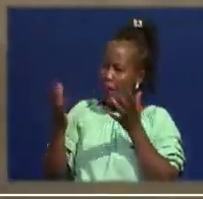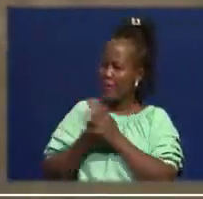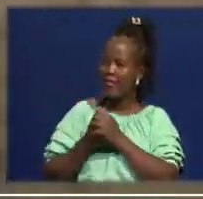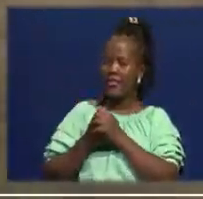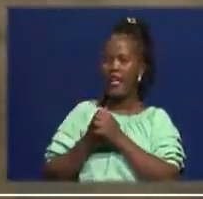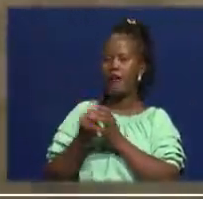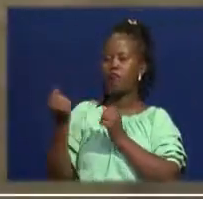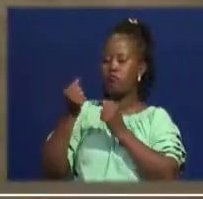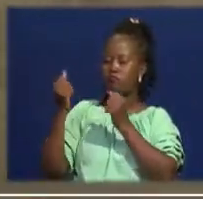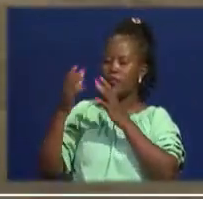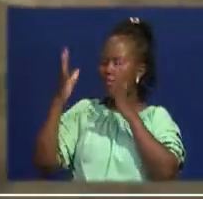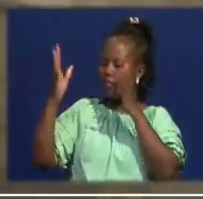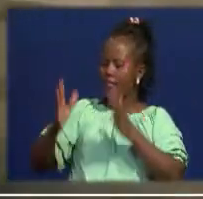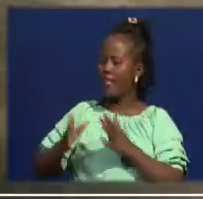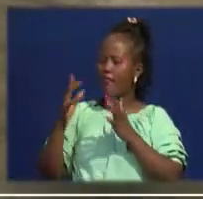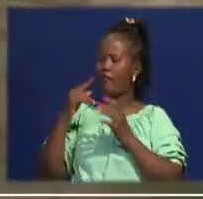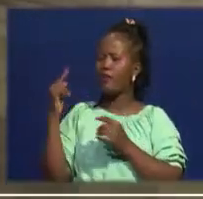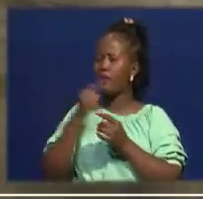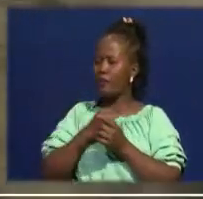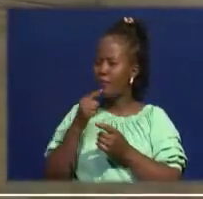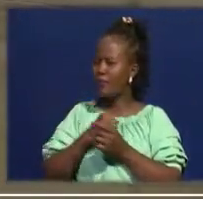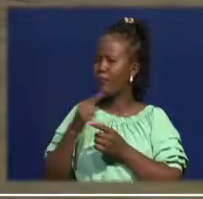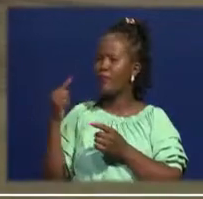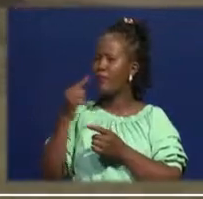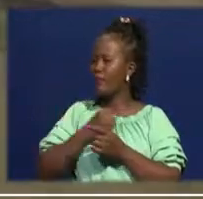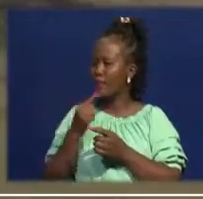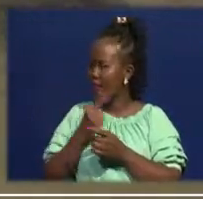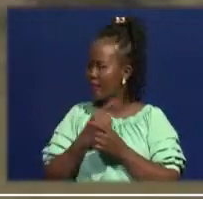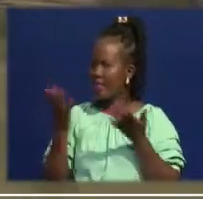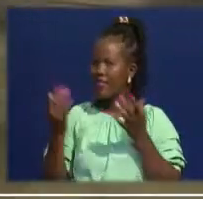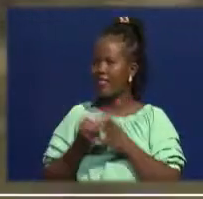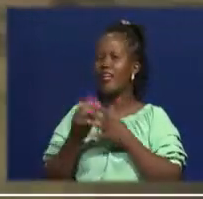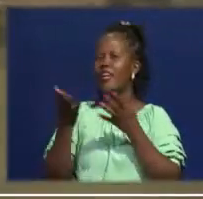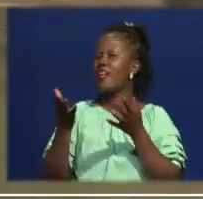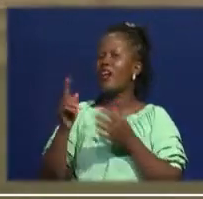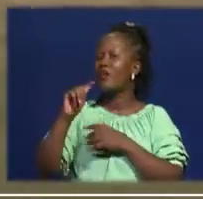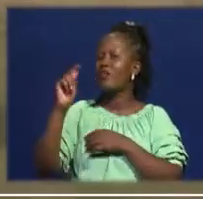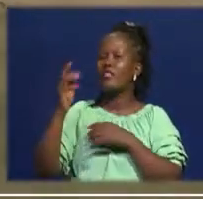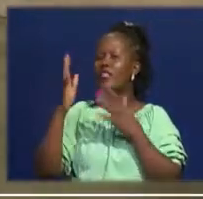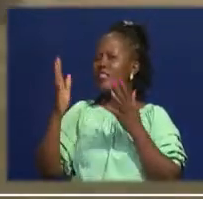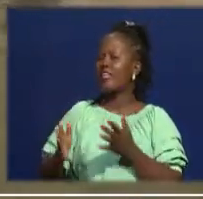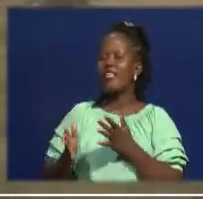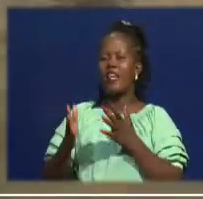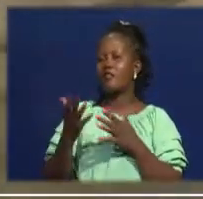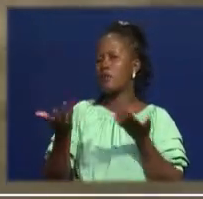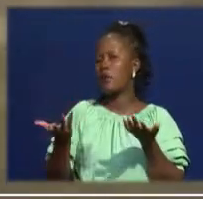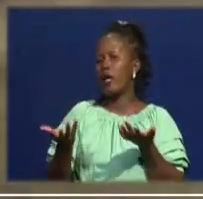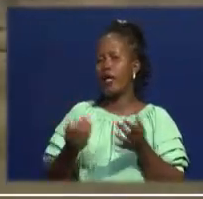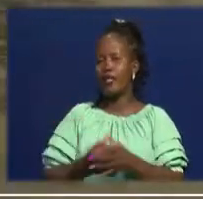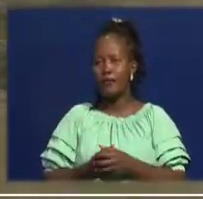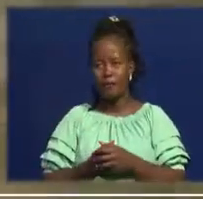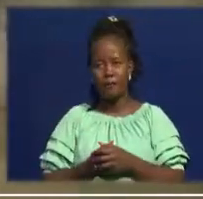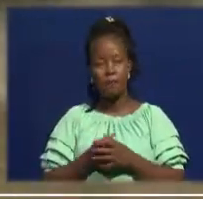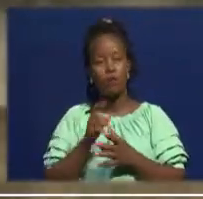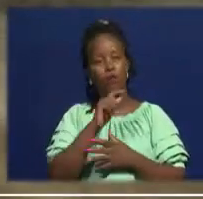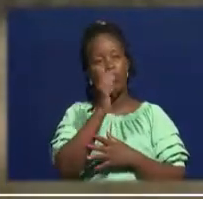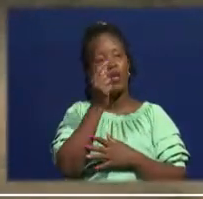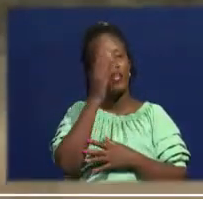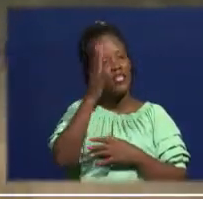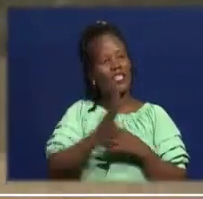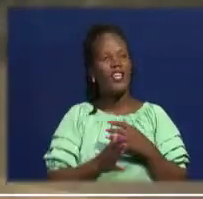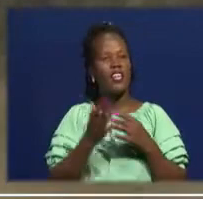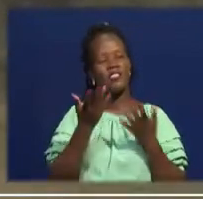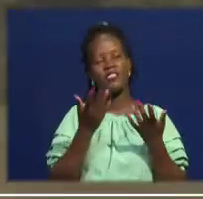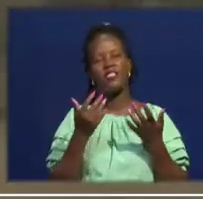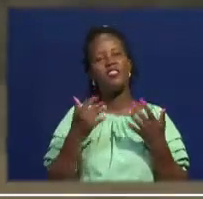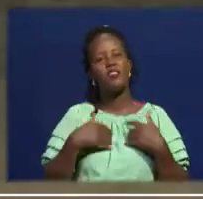Vampera, tunazungumzia Andre Fomo, tunazungumzia Katsuta Takamoto. Je, wa Kenya wako wapi kwa Home? Tukiangalia wa Kenya, aliorodheshwa vyema ni